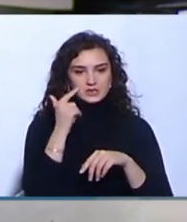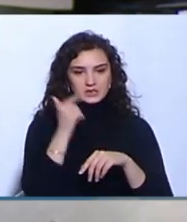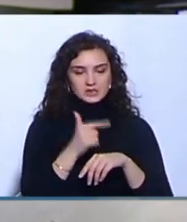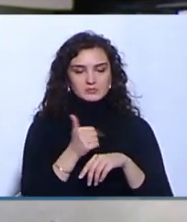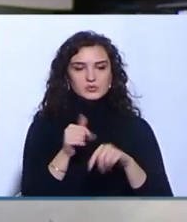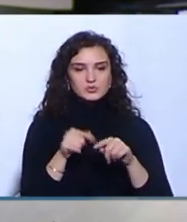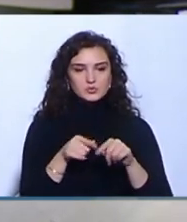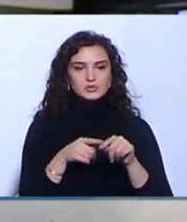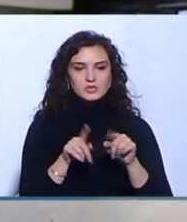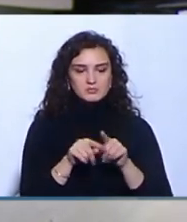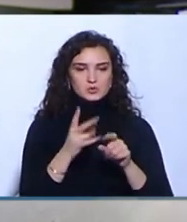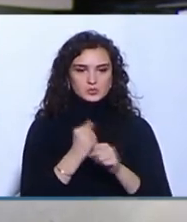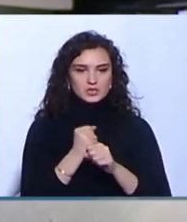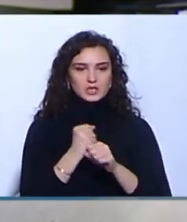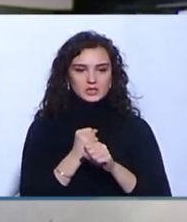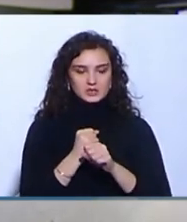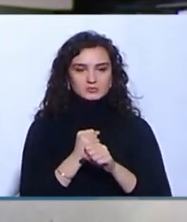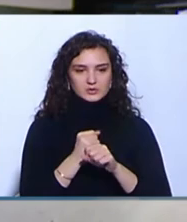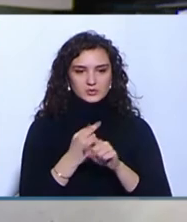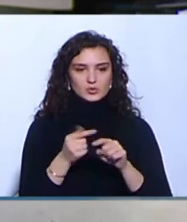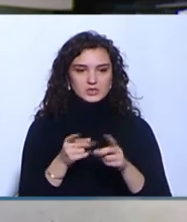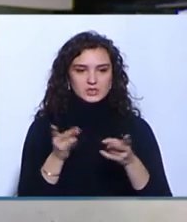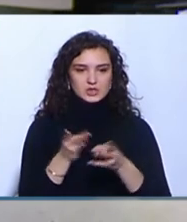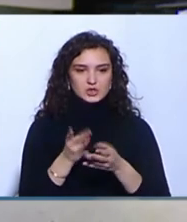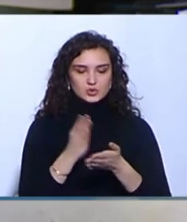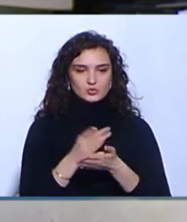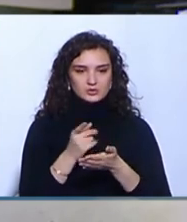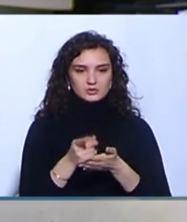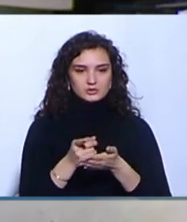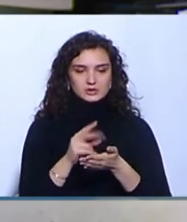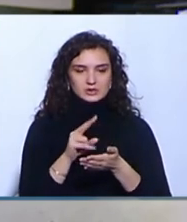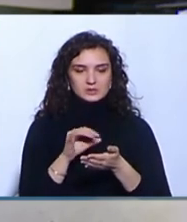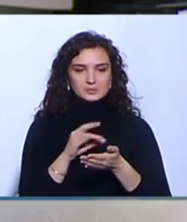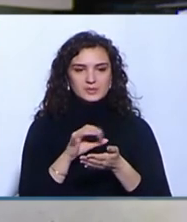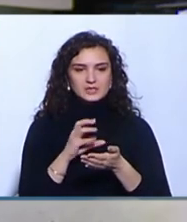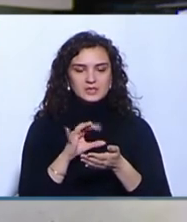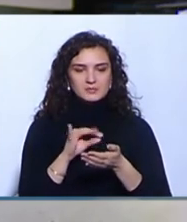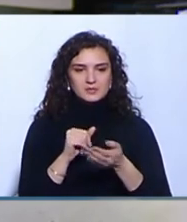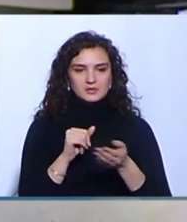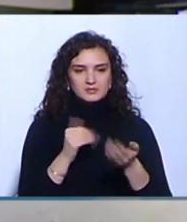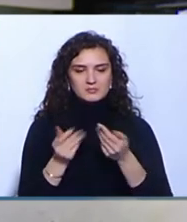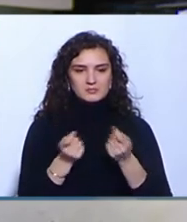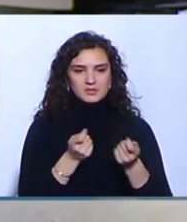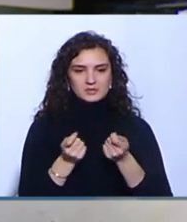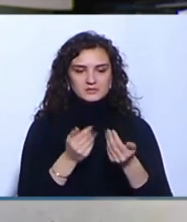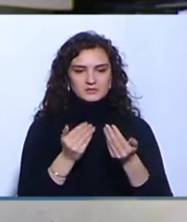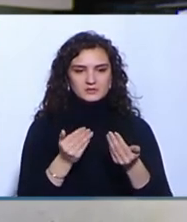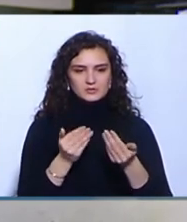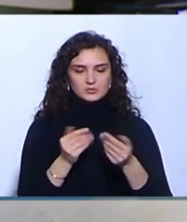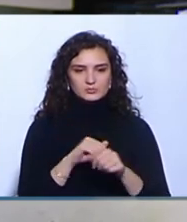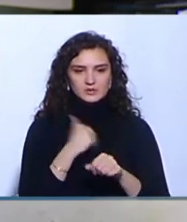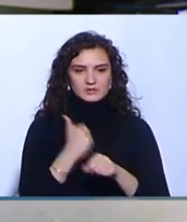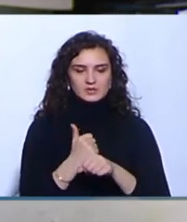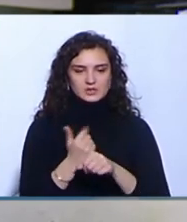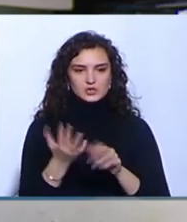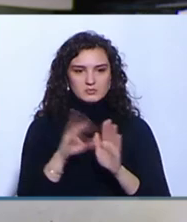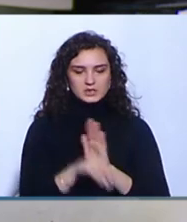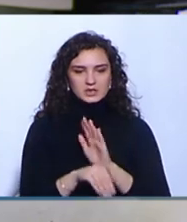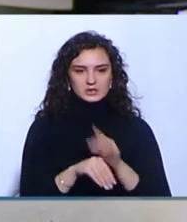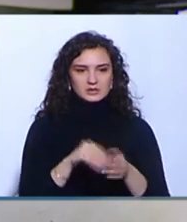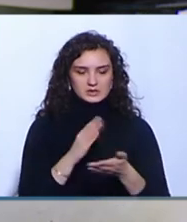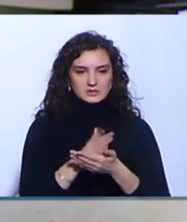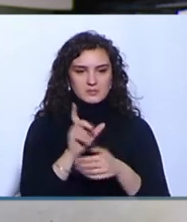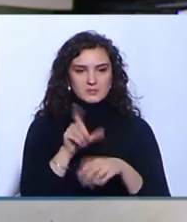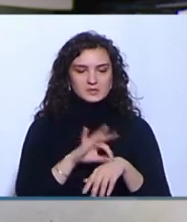როგორც ამას უნდა აკეთებდეს, როგორც ეს არის საჭირო. ლიმფედემის მართვის უმთავრესი შემადგენელი ნაწილი